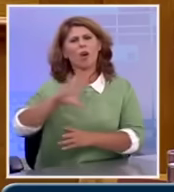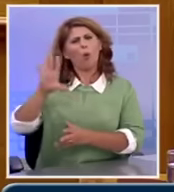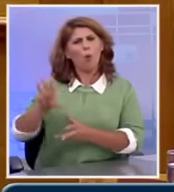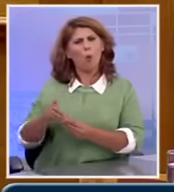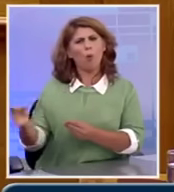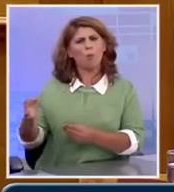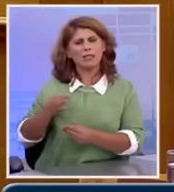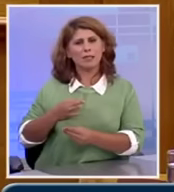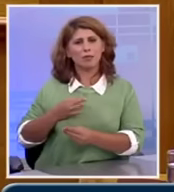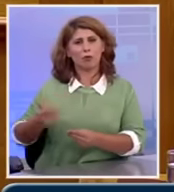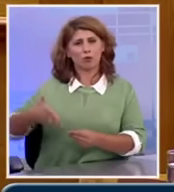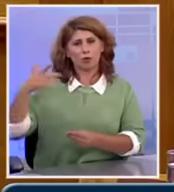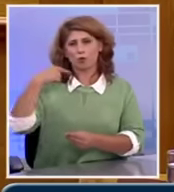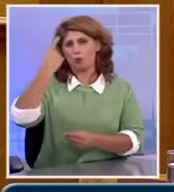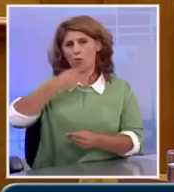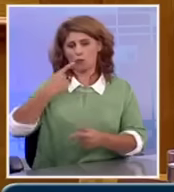προσωπικών βιωμάτων